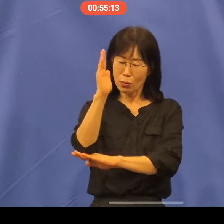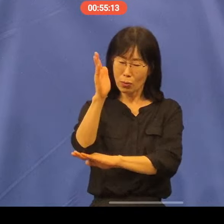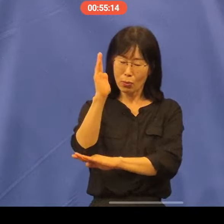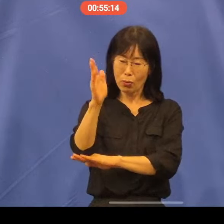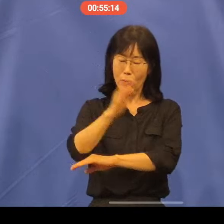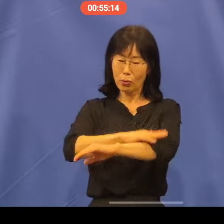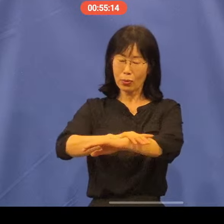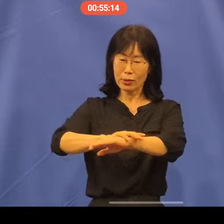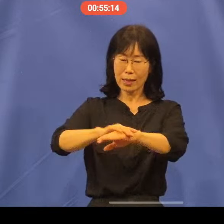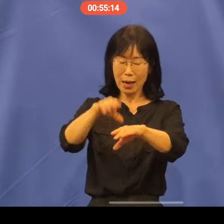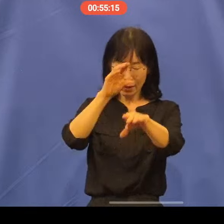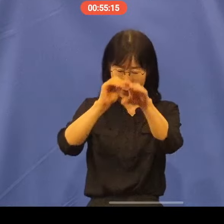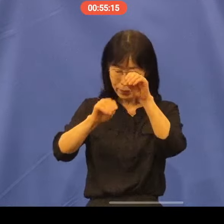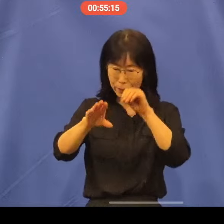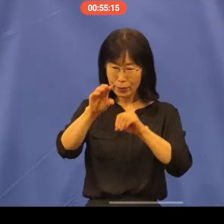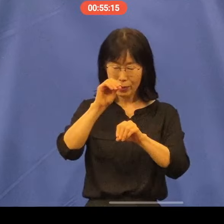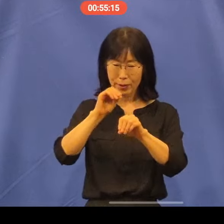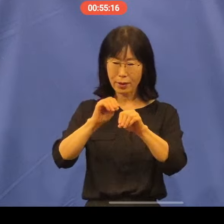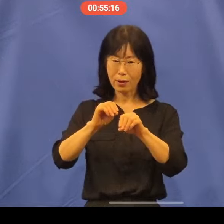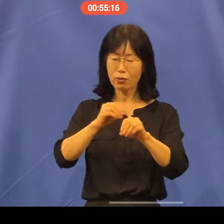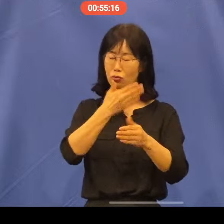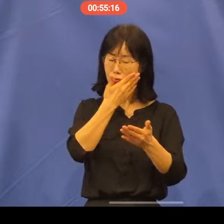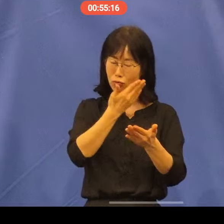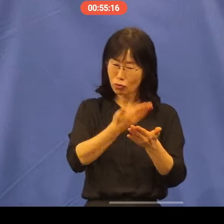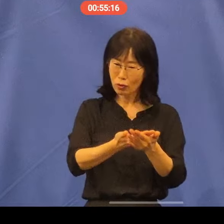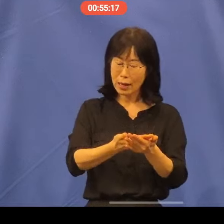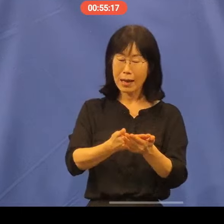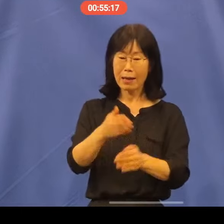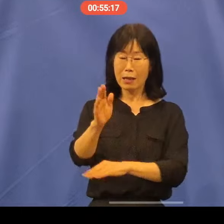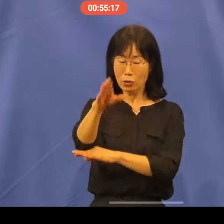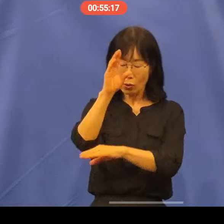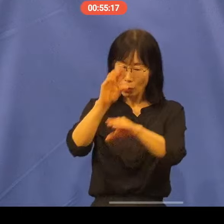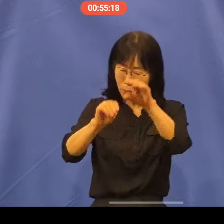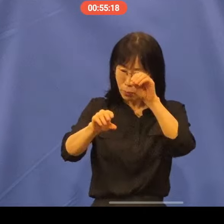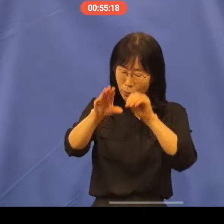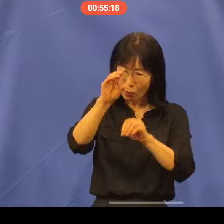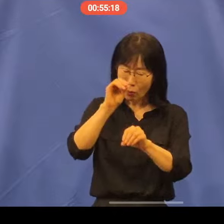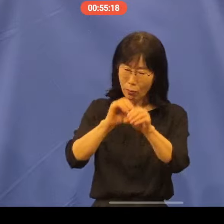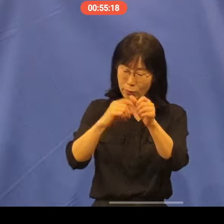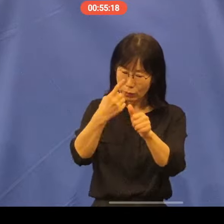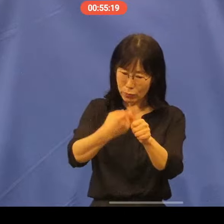여러분. 믿음이 막 쑥쑥 자라게 하는 말씀을 들으세요.